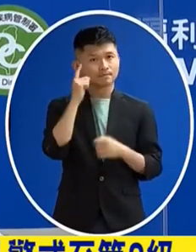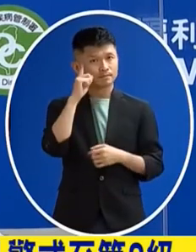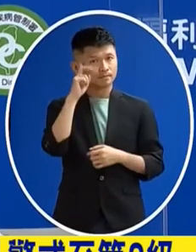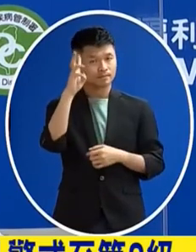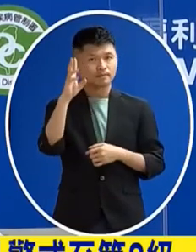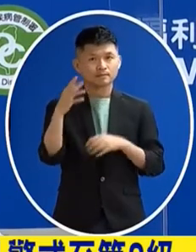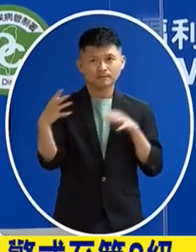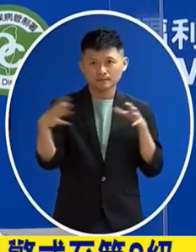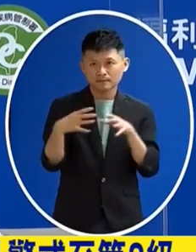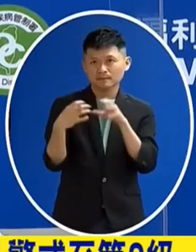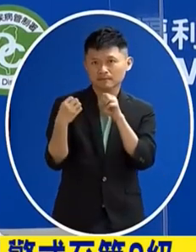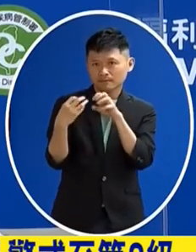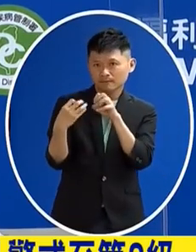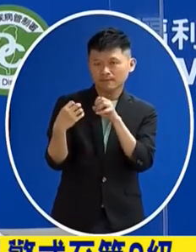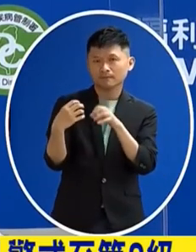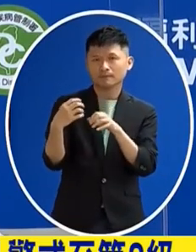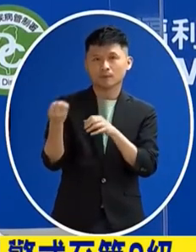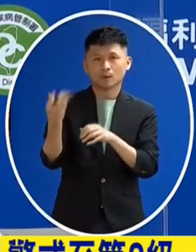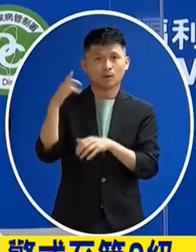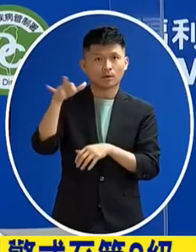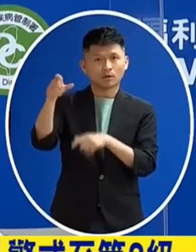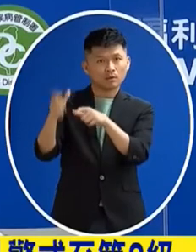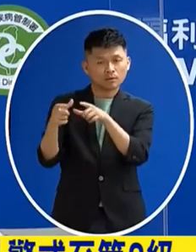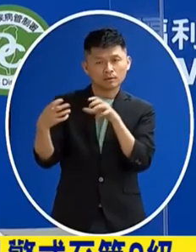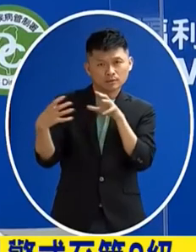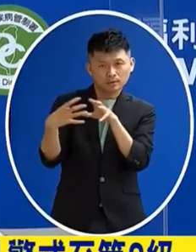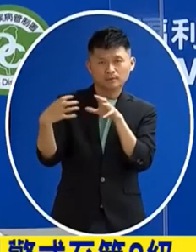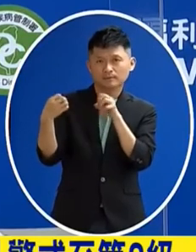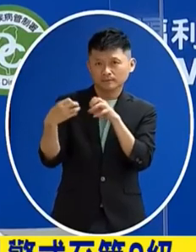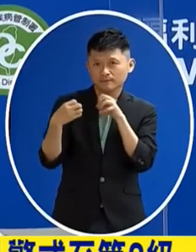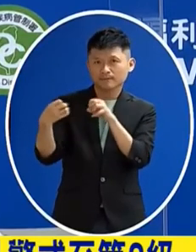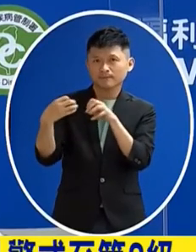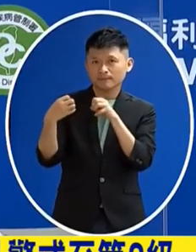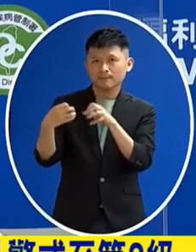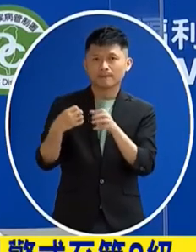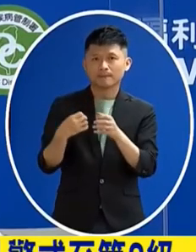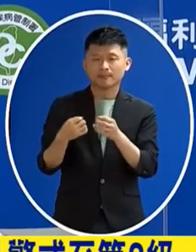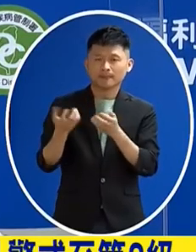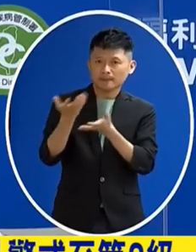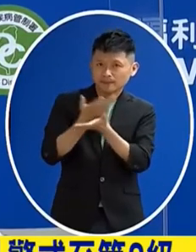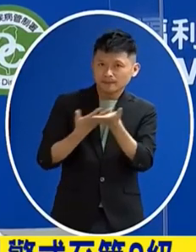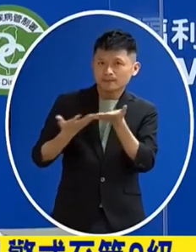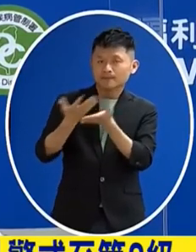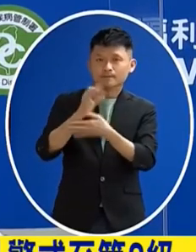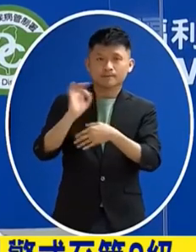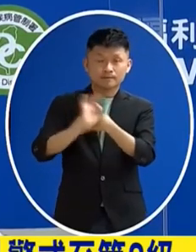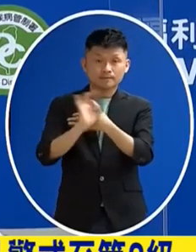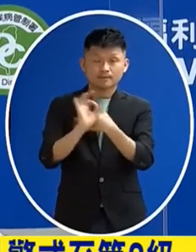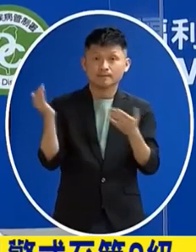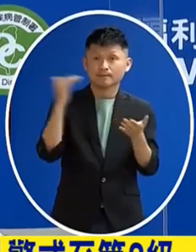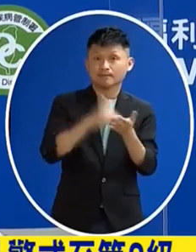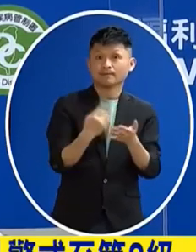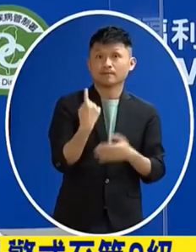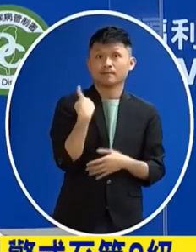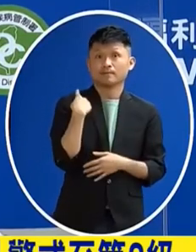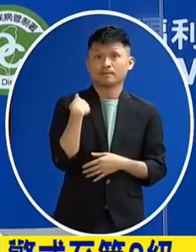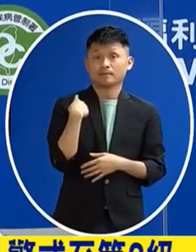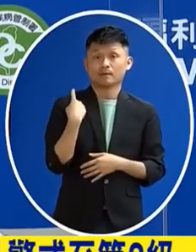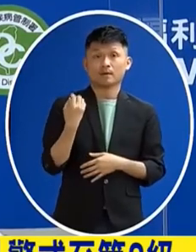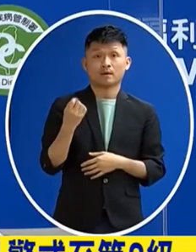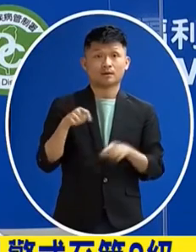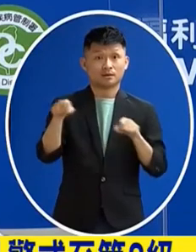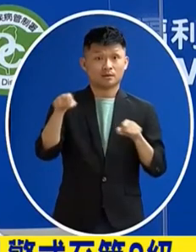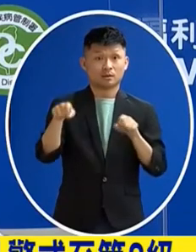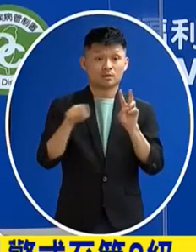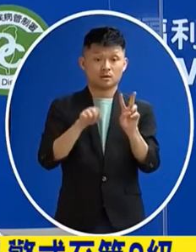议，那跟华航哈一直这样做一个哈比较详细的磋商，才有昨天那个2.0